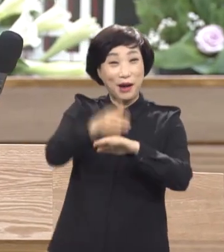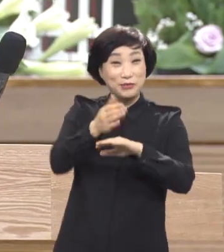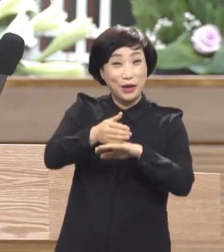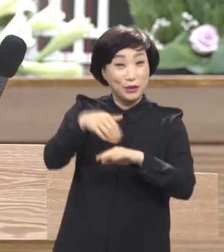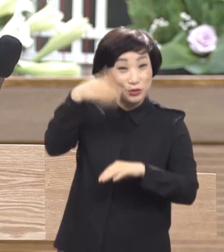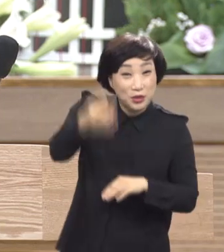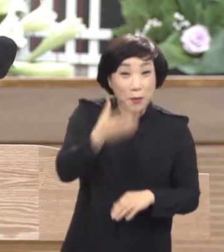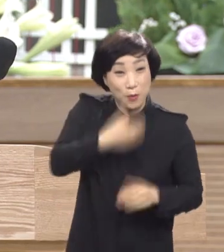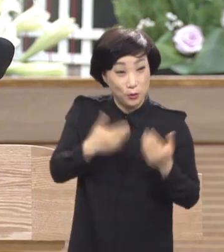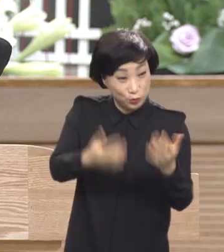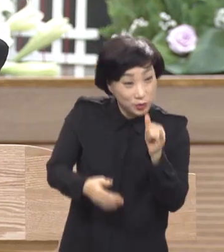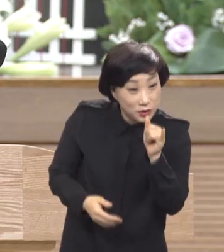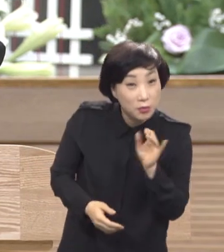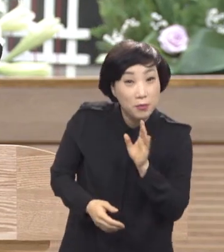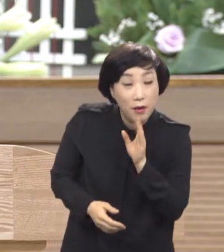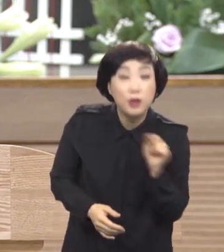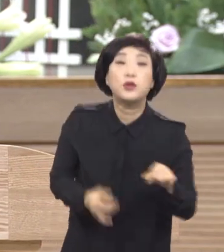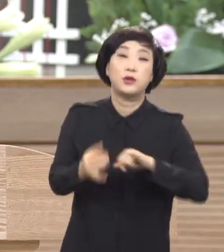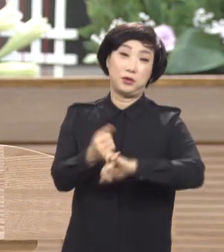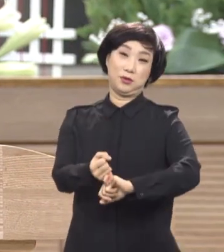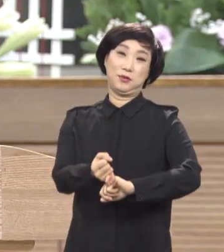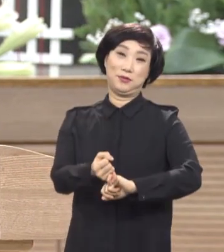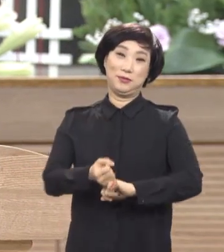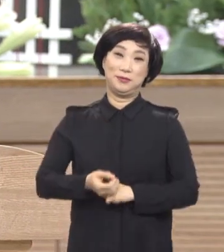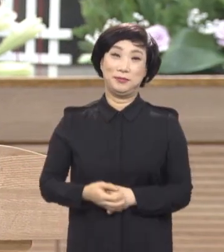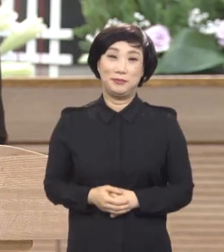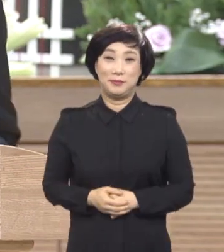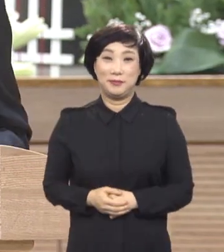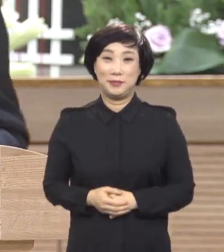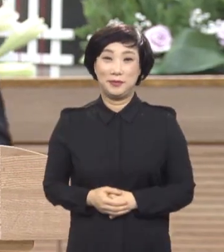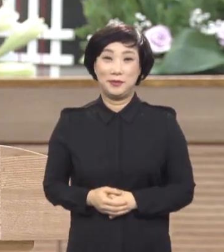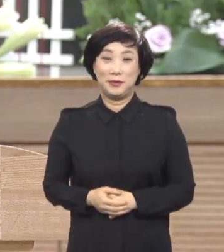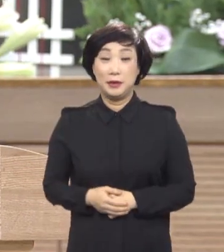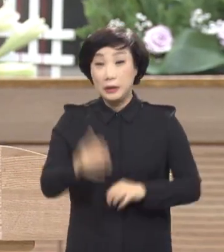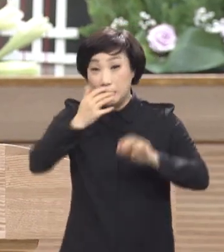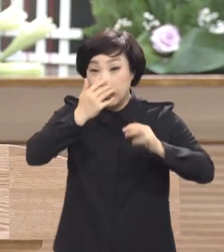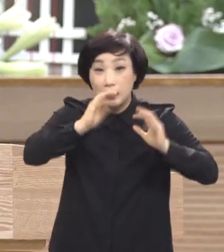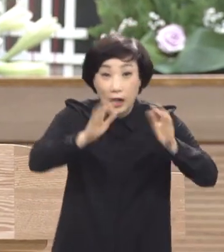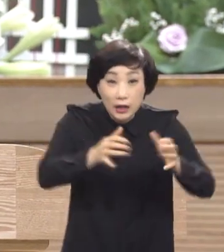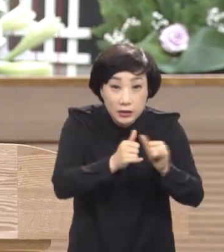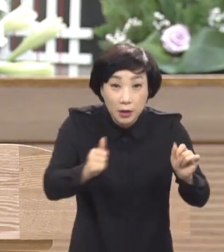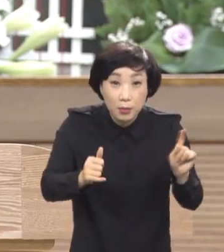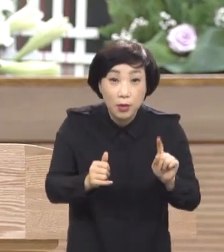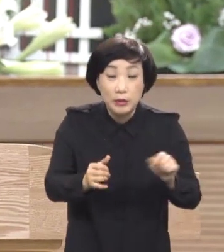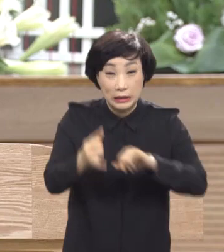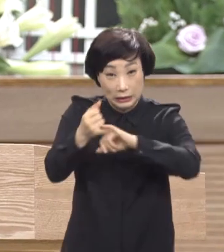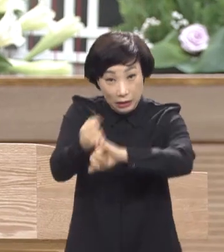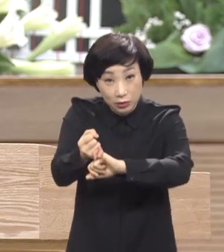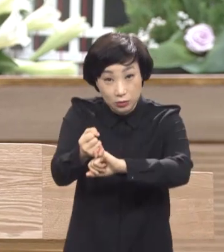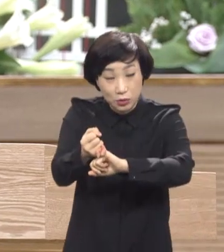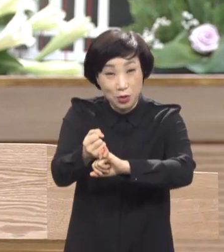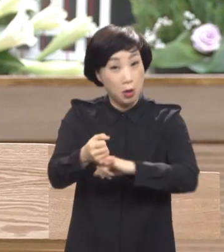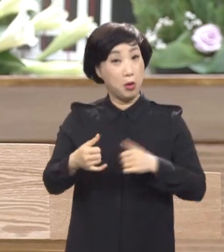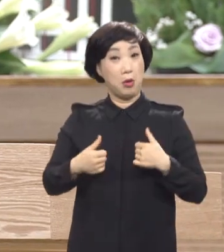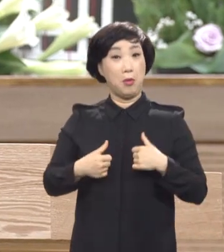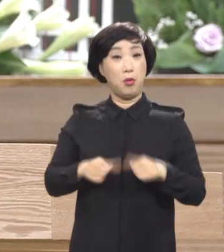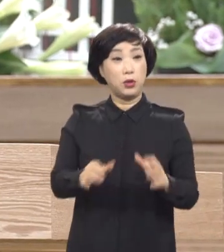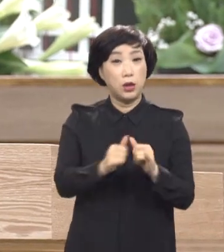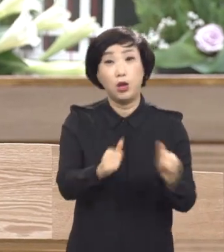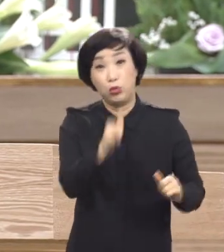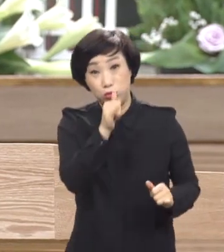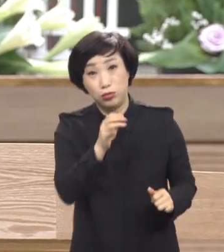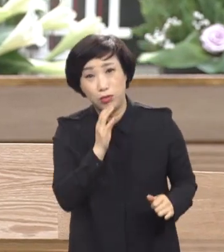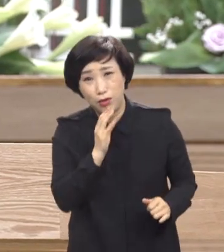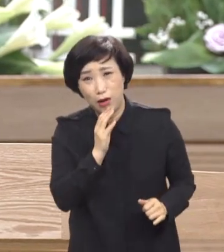있음을 약속하셨으니 이스라엘 백존들은 이 약속을 포기한 사람도